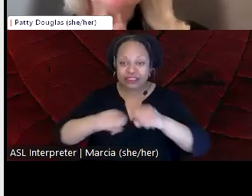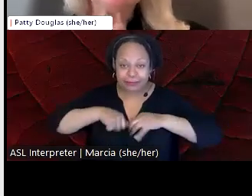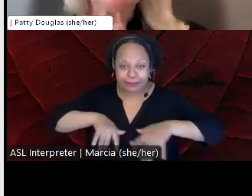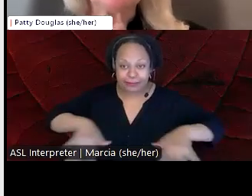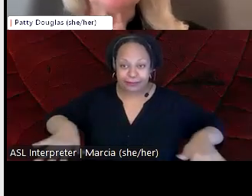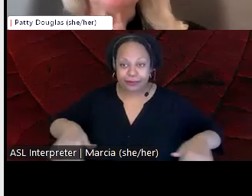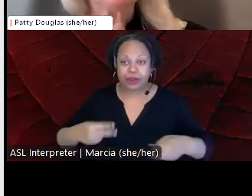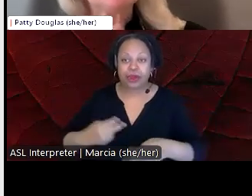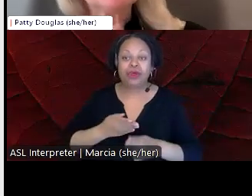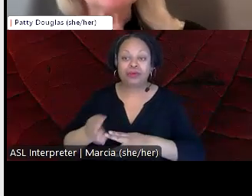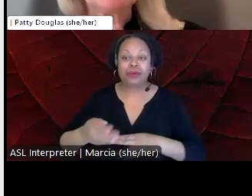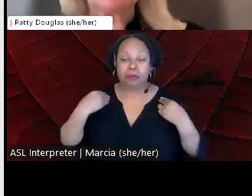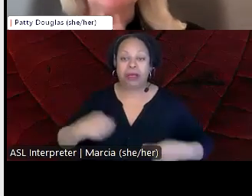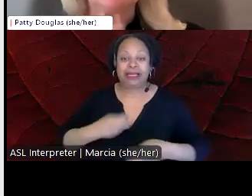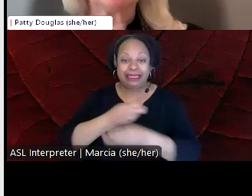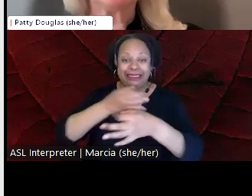Ces différentes